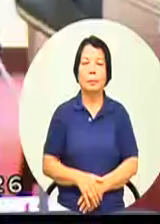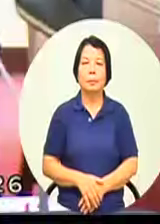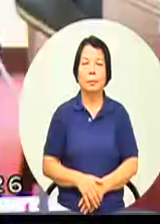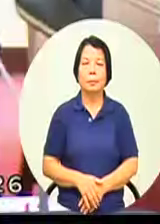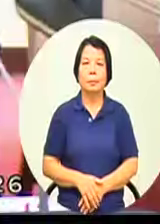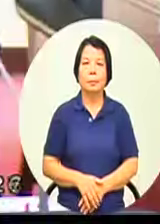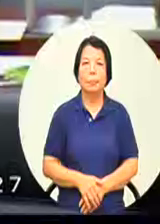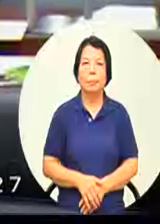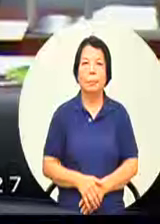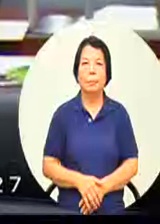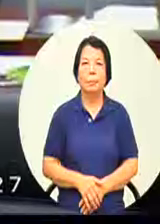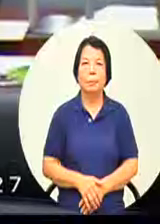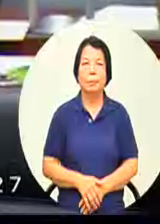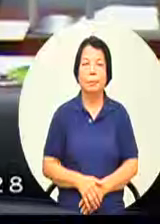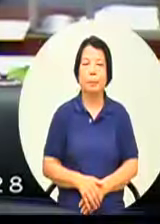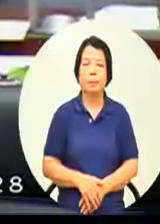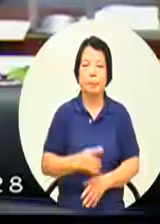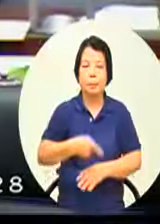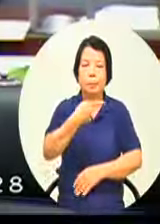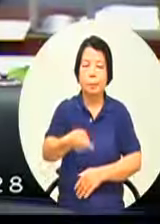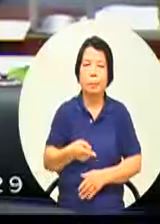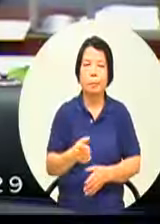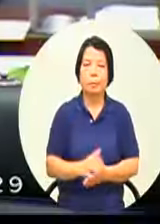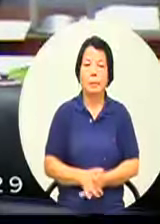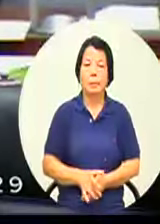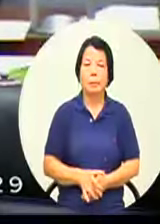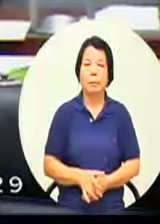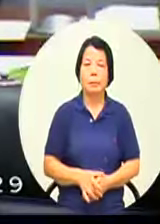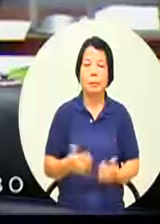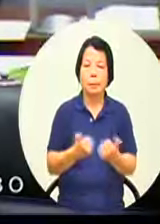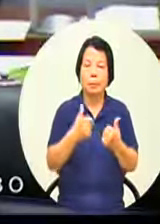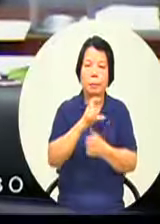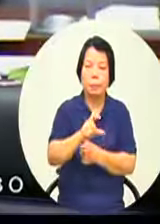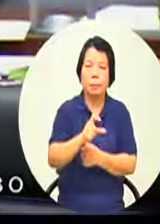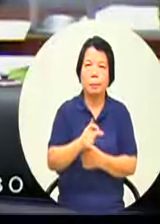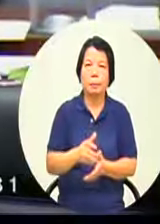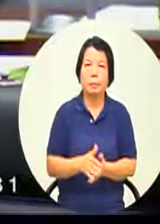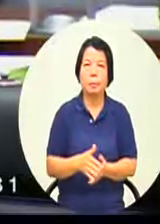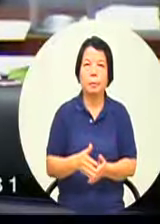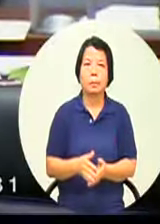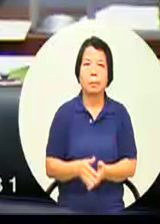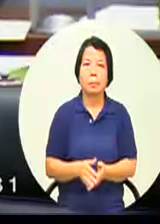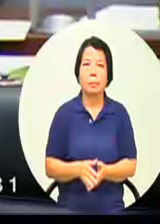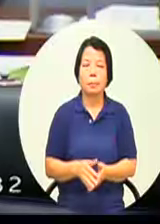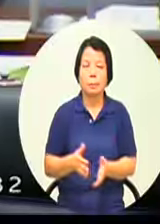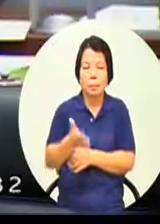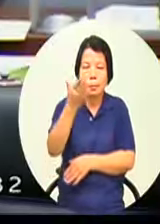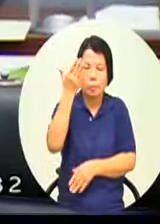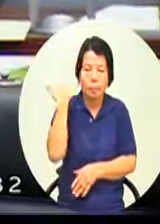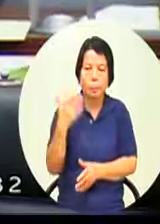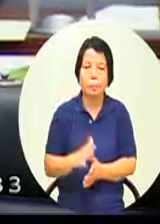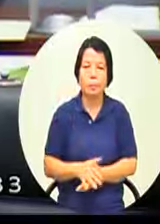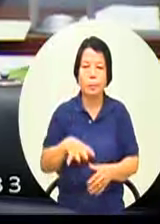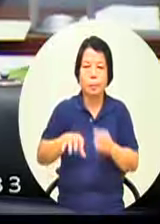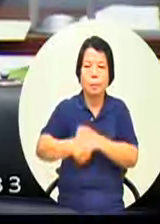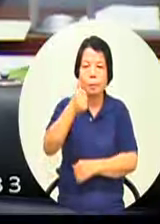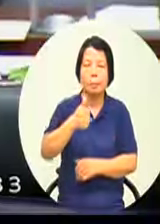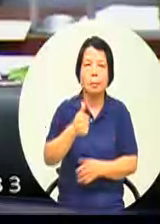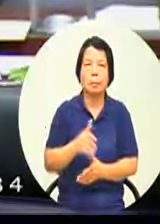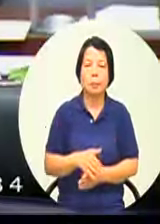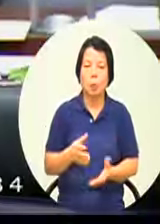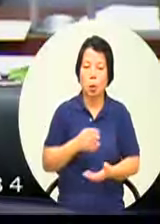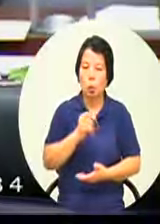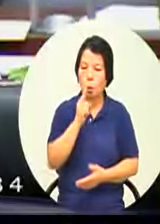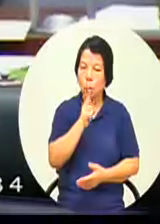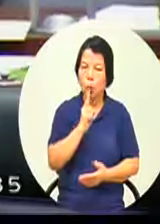您请坐。下来，我想我这个议题我已经曾经跟过去的局长已经提到